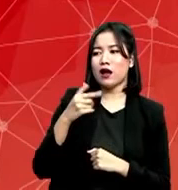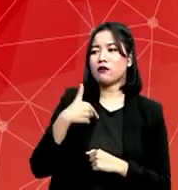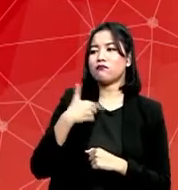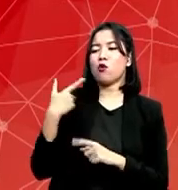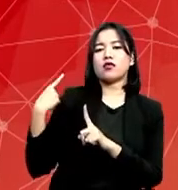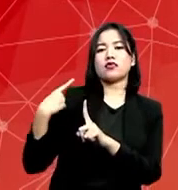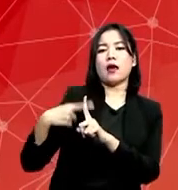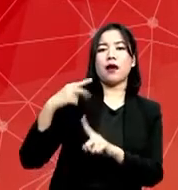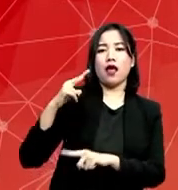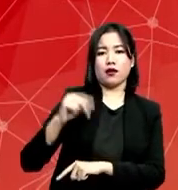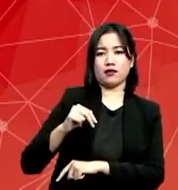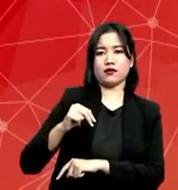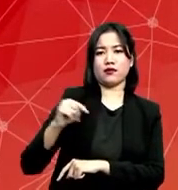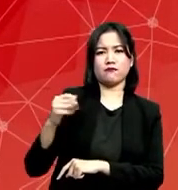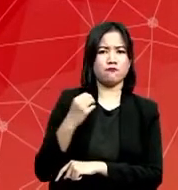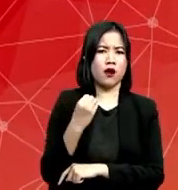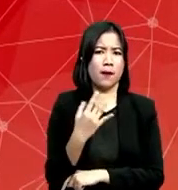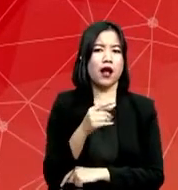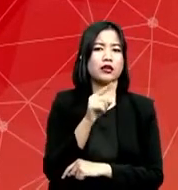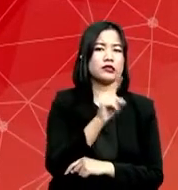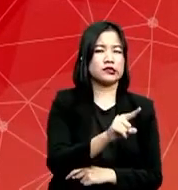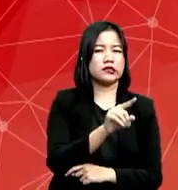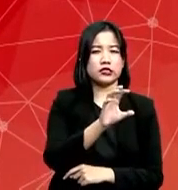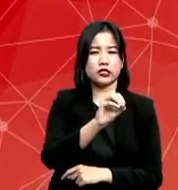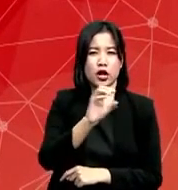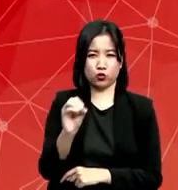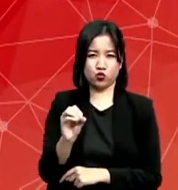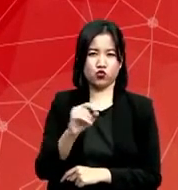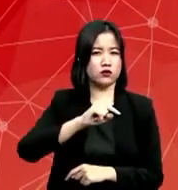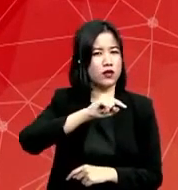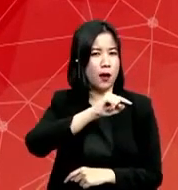melakukan penambahan sekitar 100